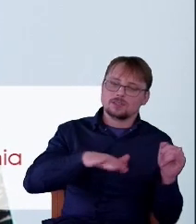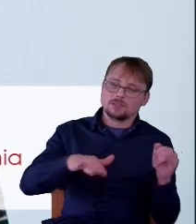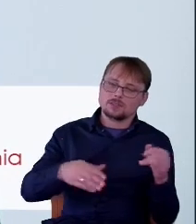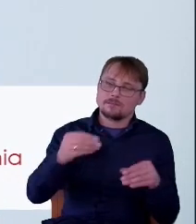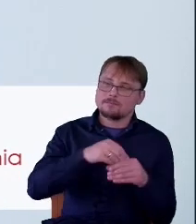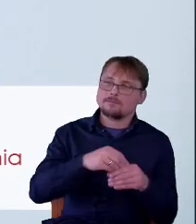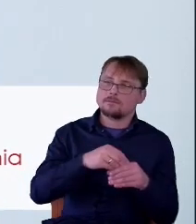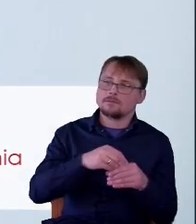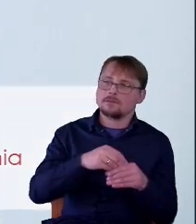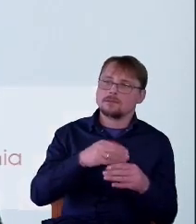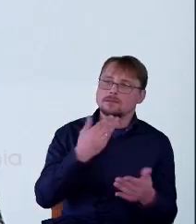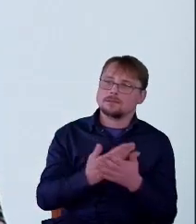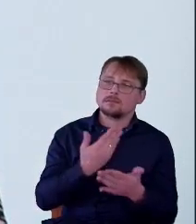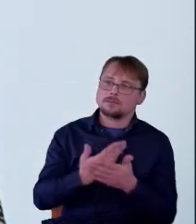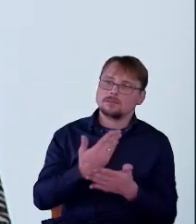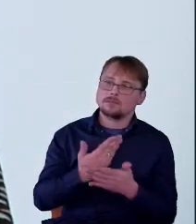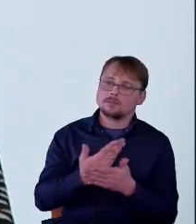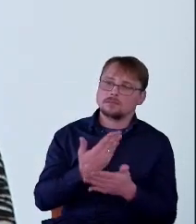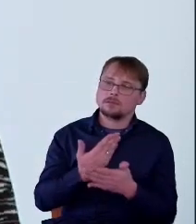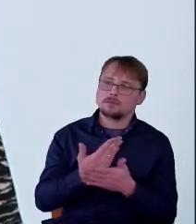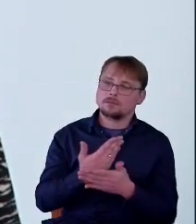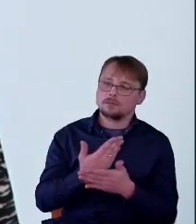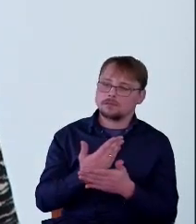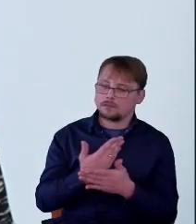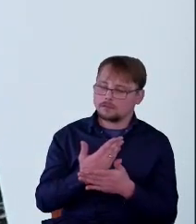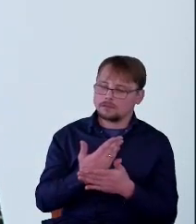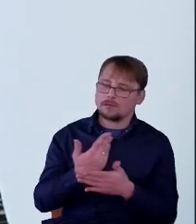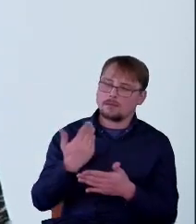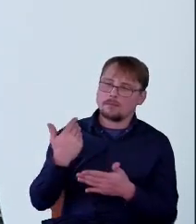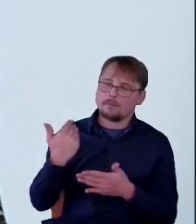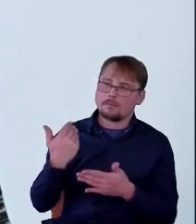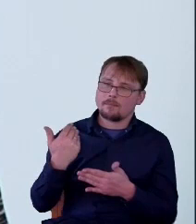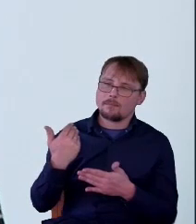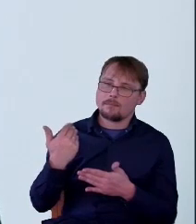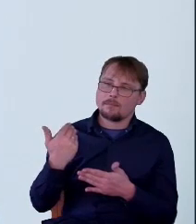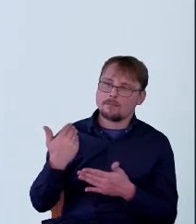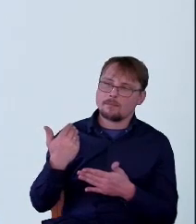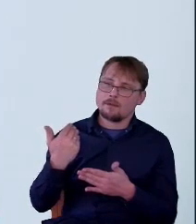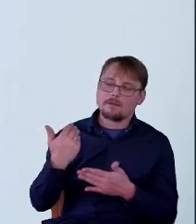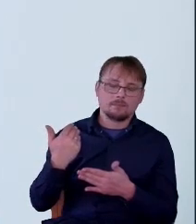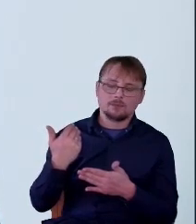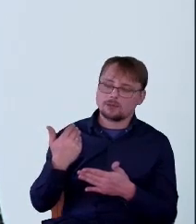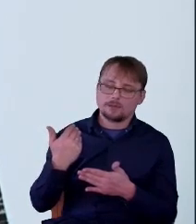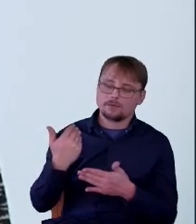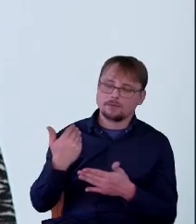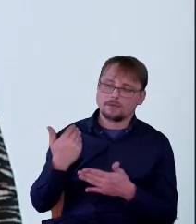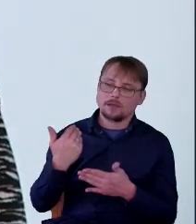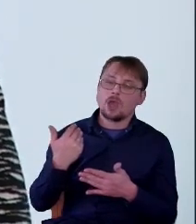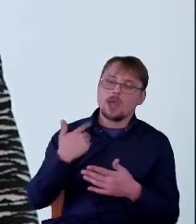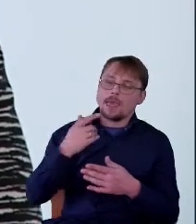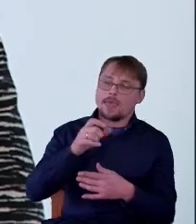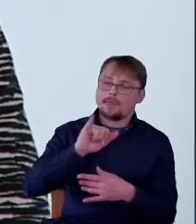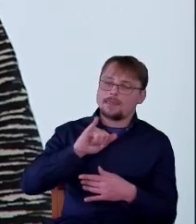napotyka. Dlatego przewidziano, że tą formę kształcenia organizuje się w okresie nie dłuższym niż rok szkolny, ale oczywiście